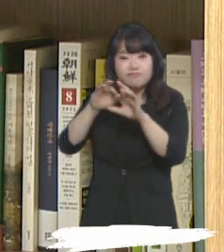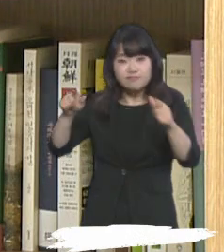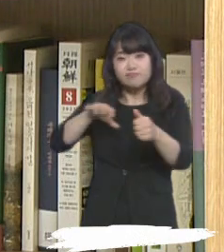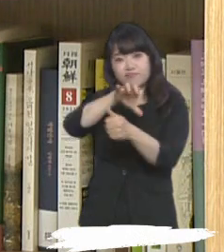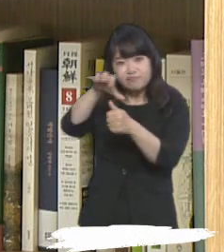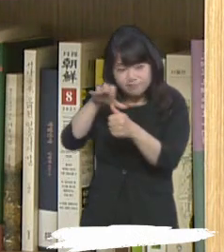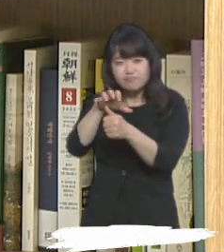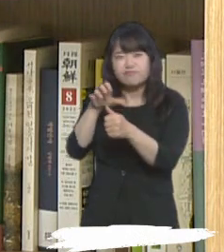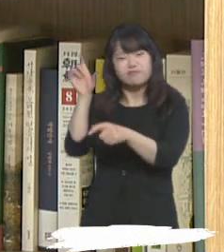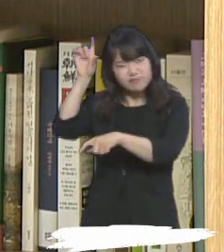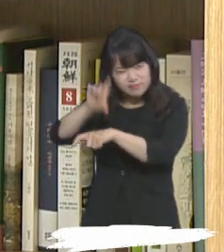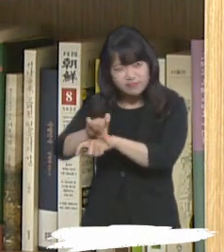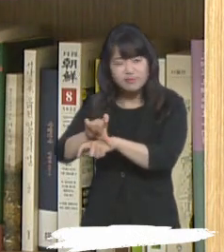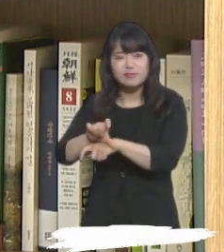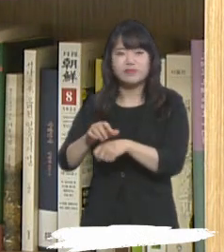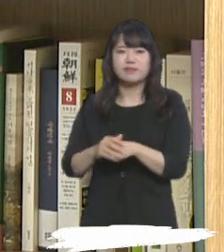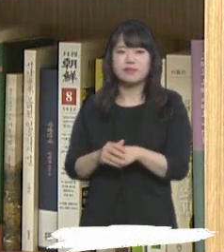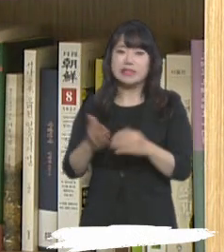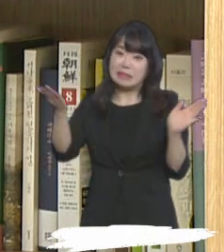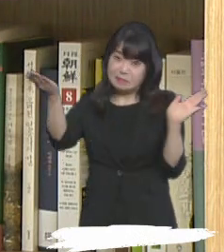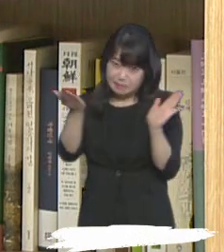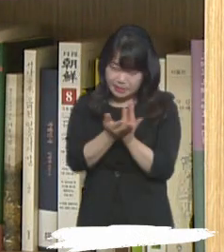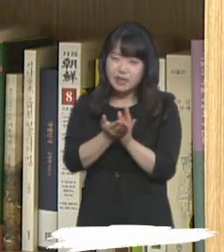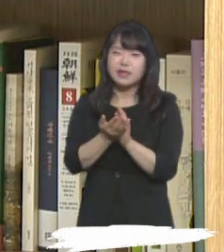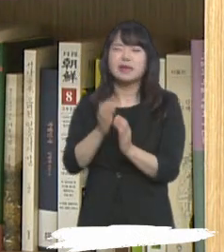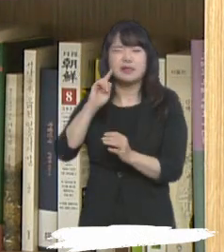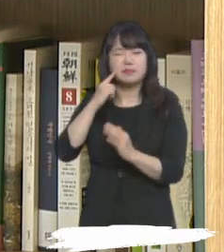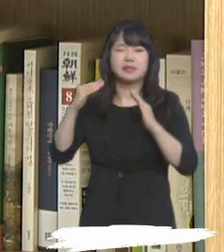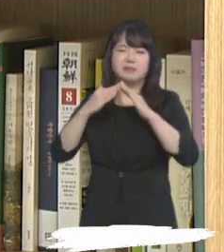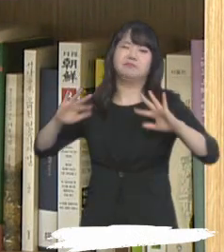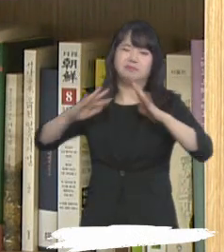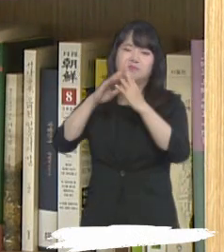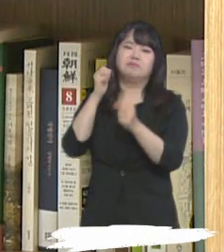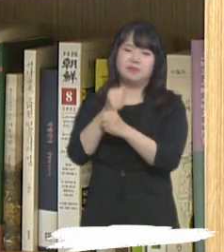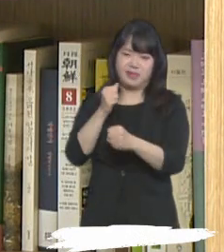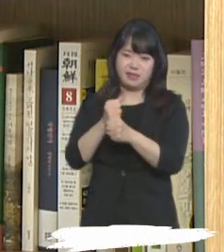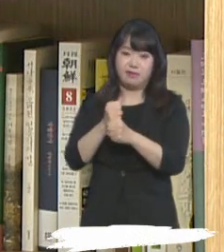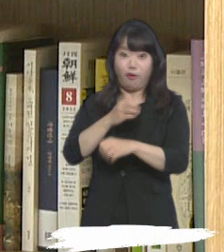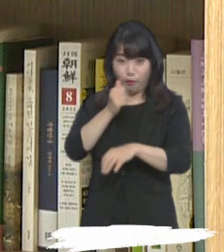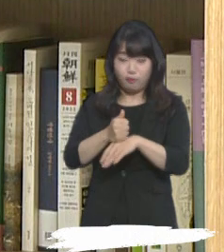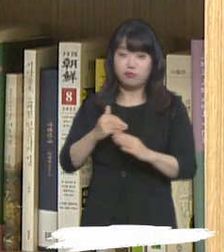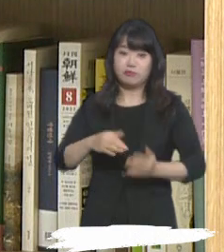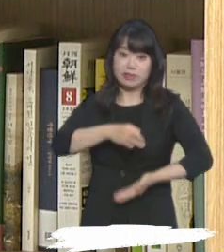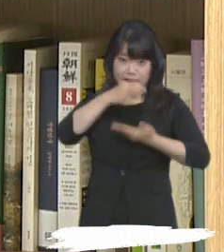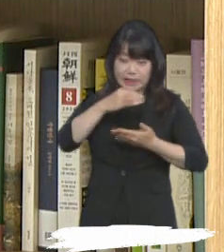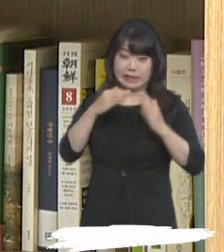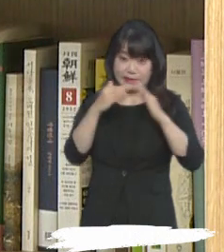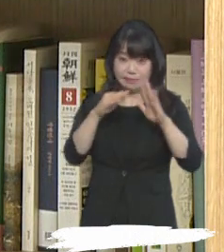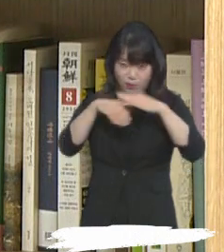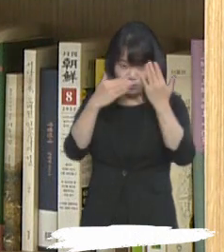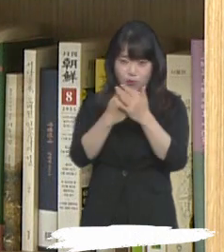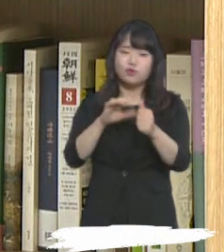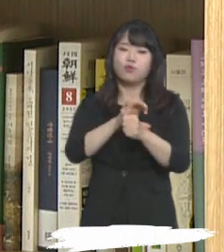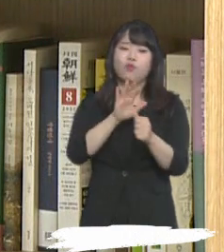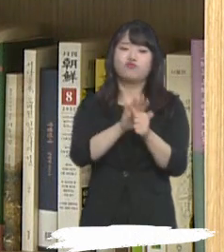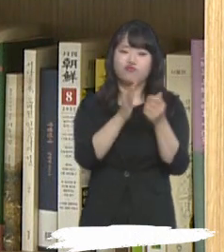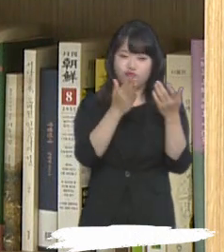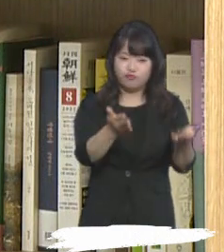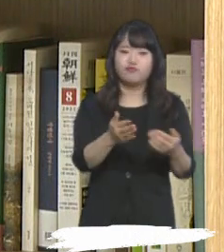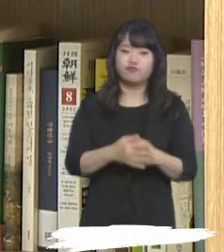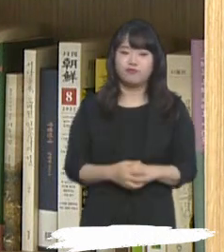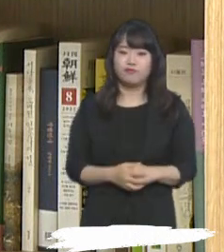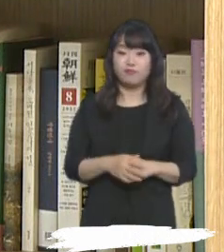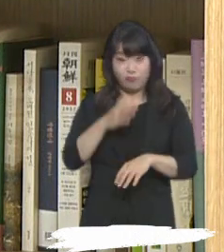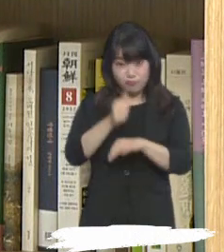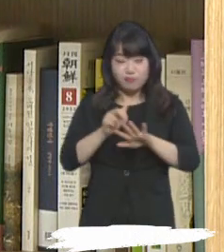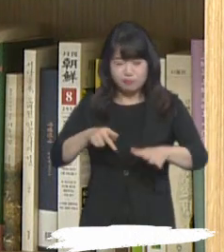보호하면서 거기에 어우러지는 아름다운 건축이 들어가야 당신들의 재산권도 더 보장이 된다라고 생각을 했기